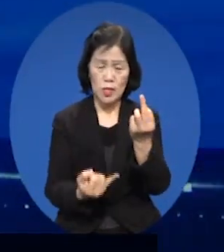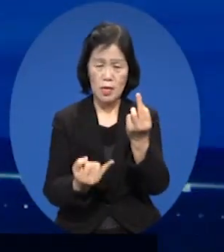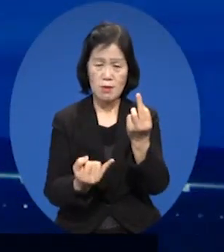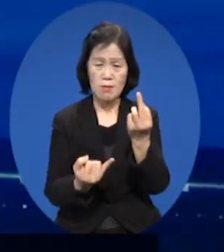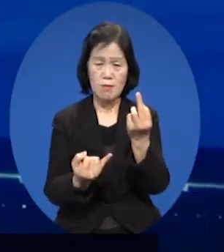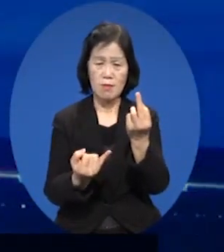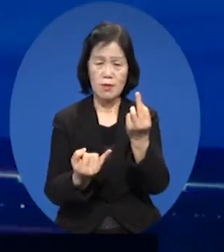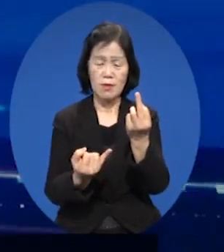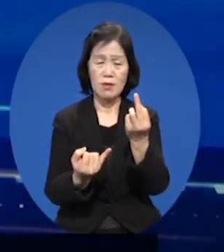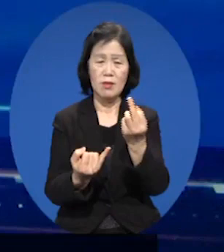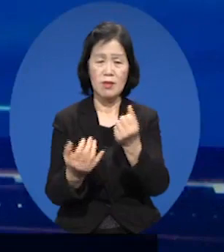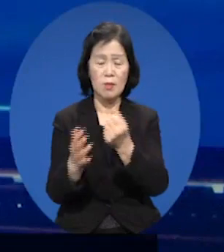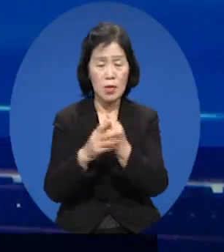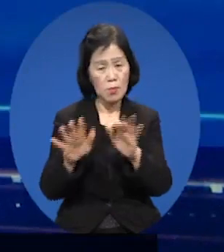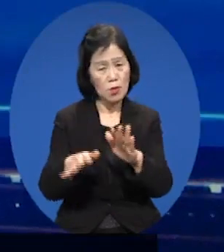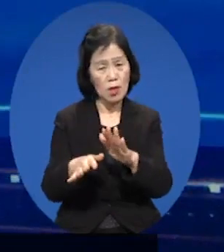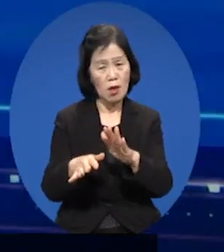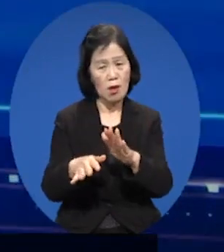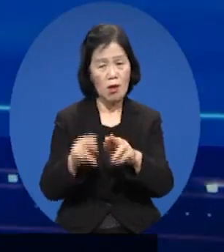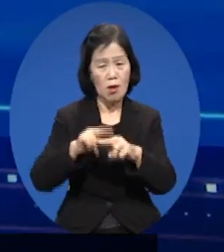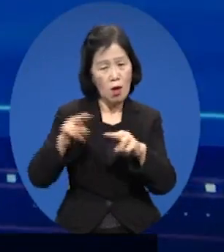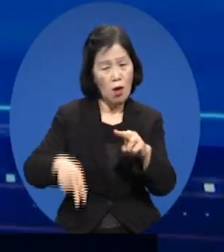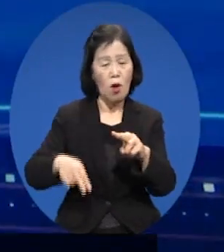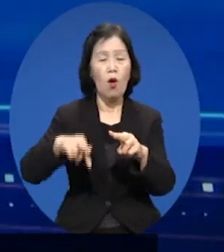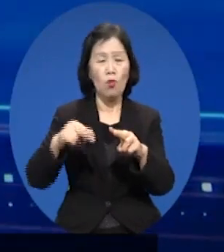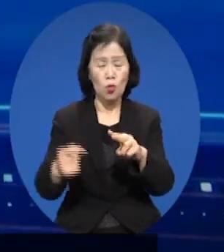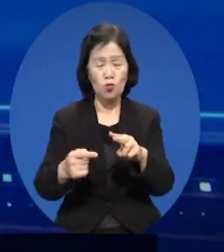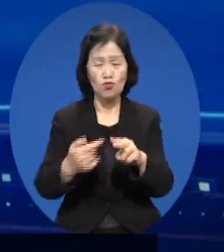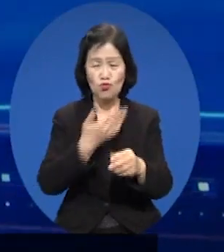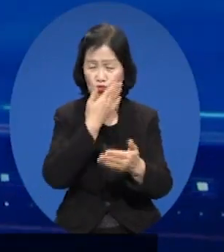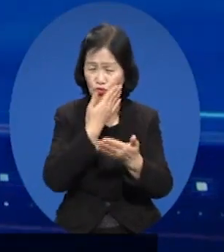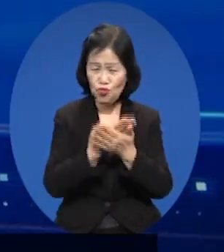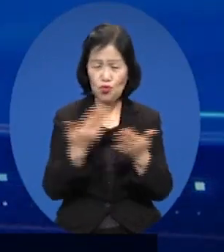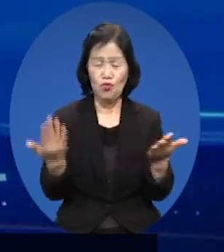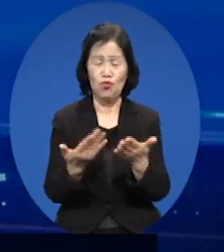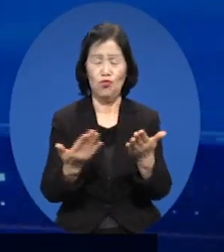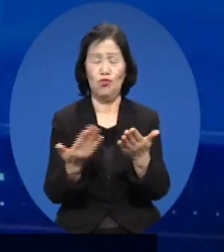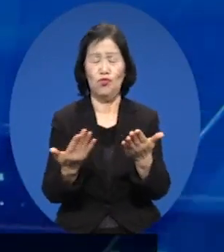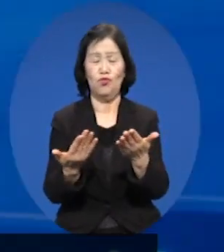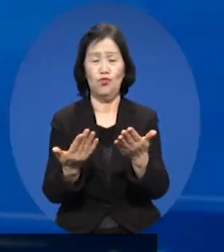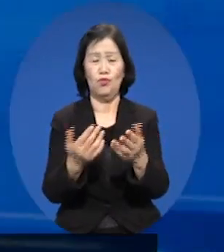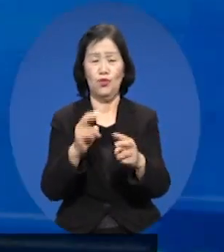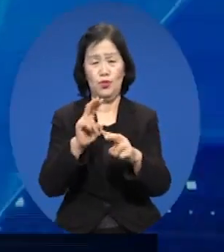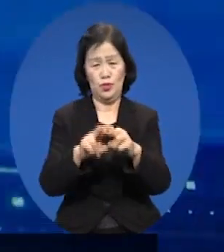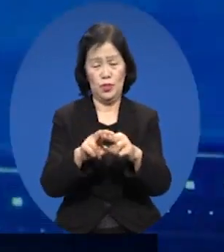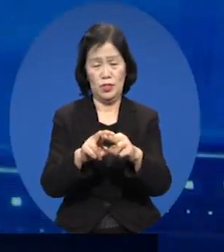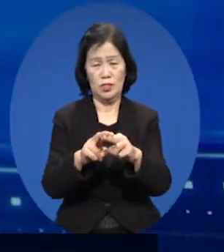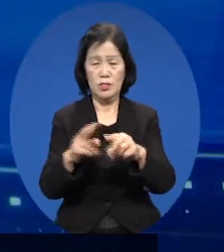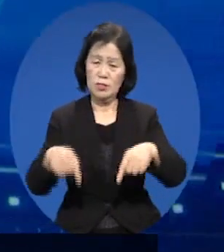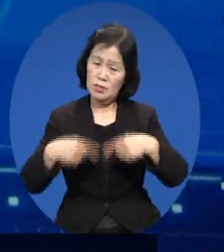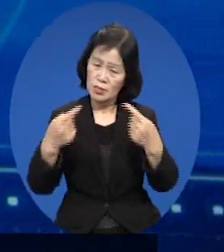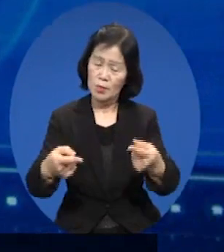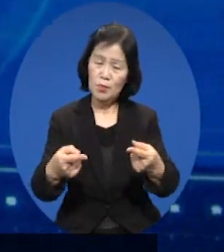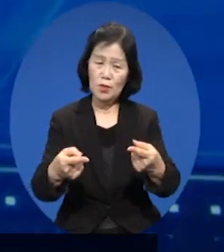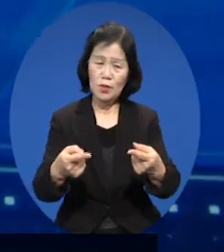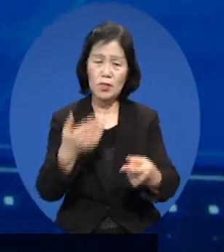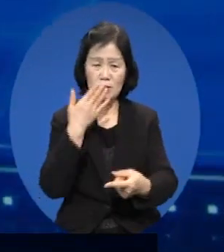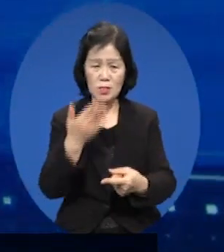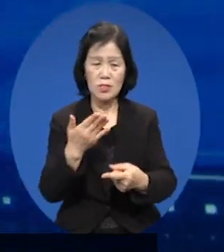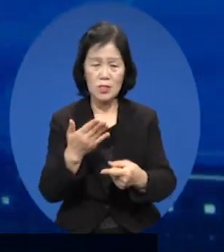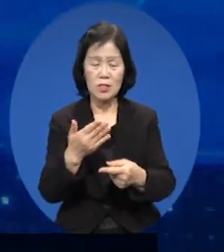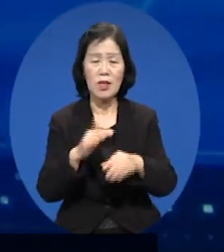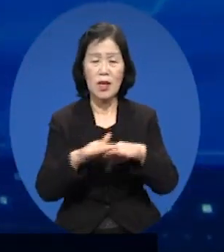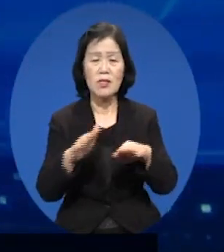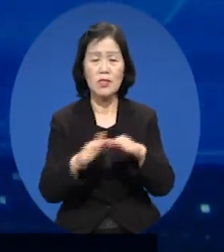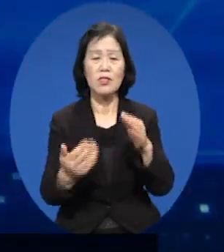때문에 이번에 물러나 더라도 계속해서 뭐 주요 요직 같은 그런 의사 결정 과정에 참여할 것이다 라는 그런 해석도 나오고